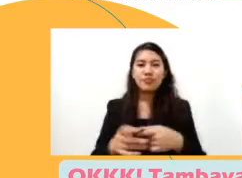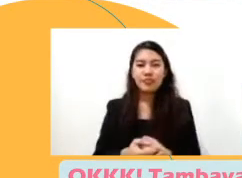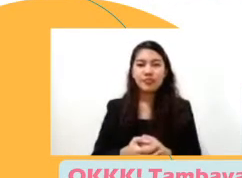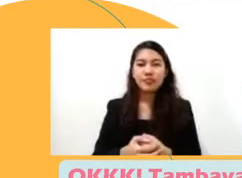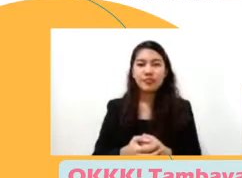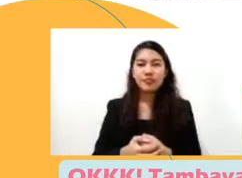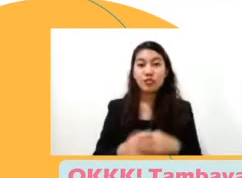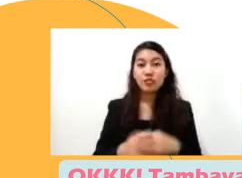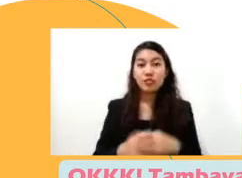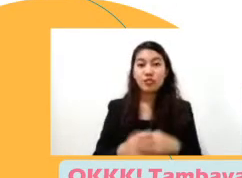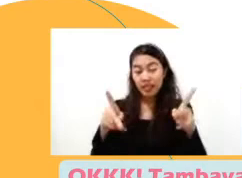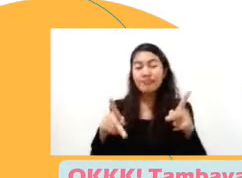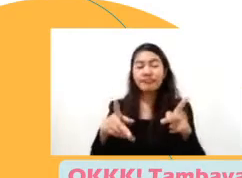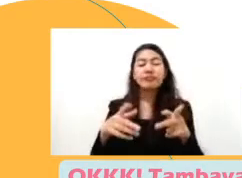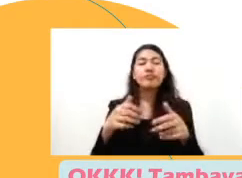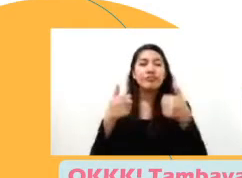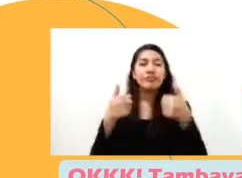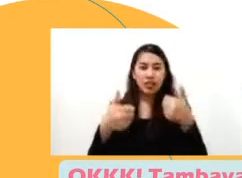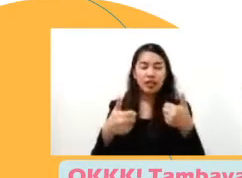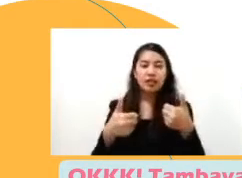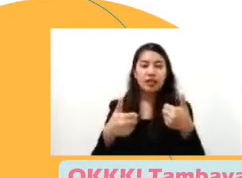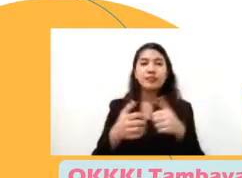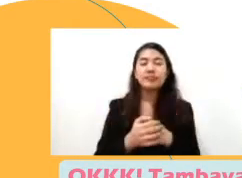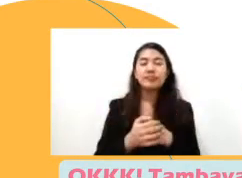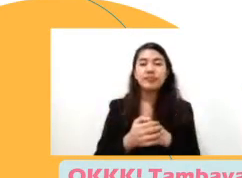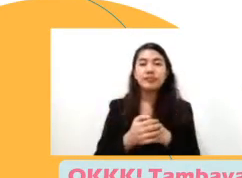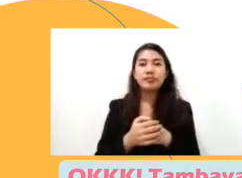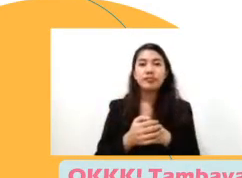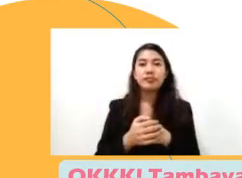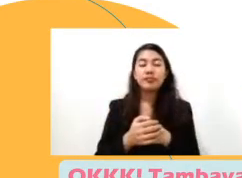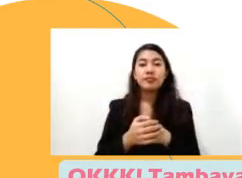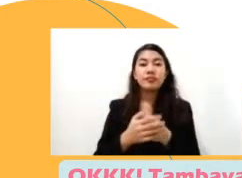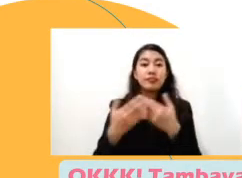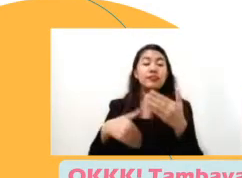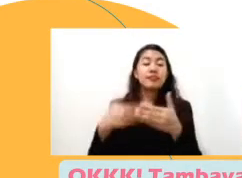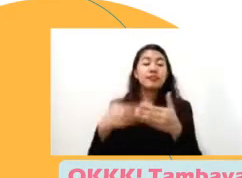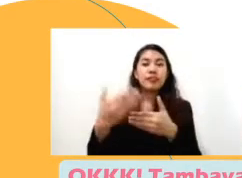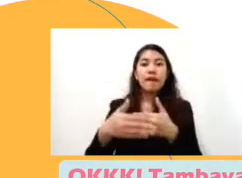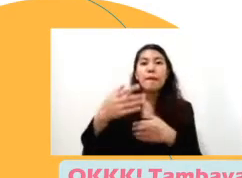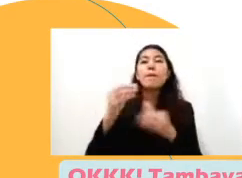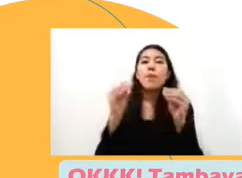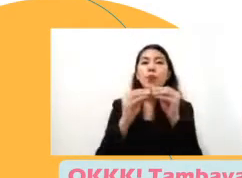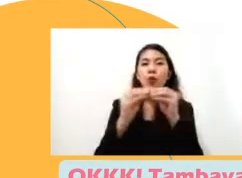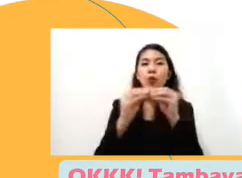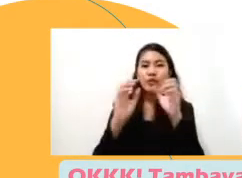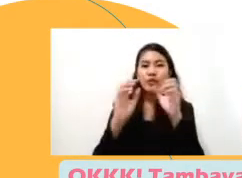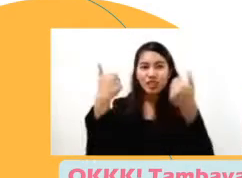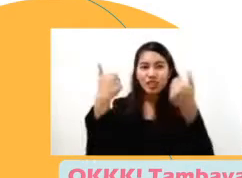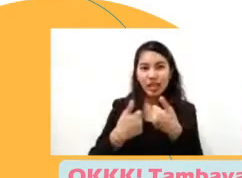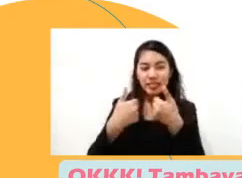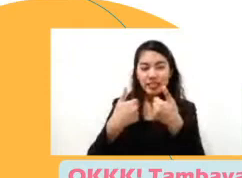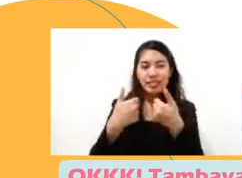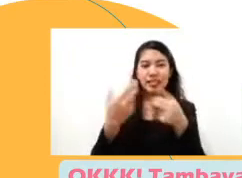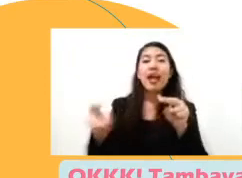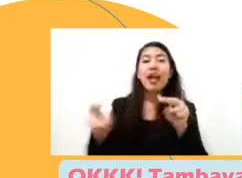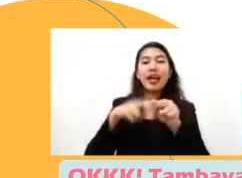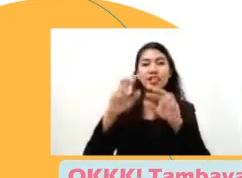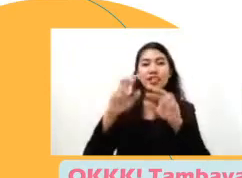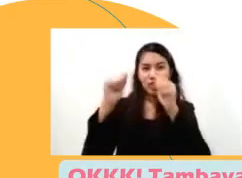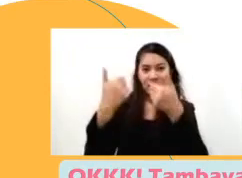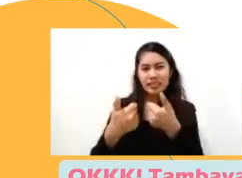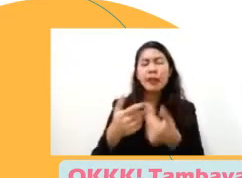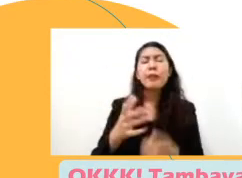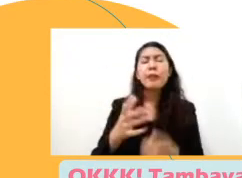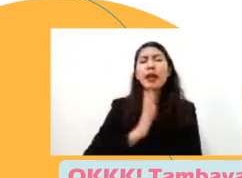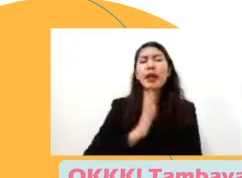ba yun? Masaya yan. So, looking forward dyan. Ngayon, para lang sa extra challenge. Extra challenge lang. I mean, kung gusto nyong gawin,